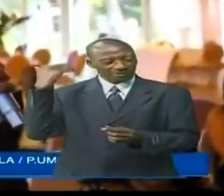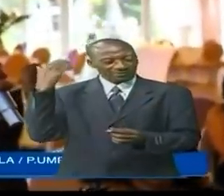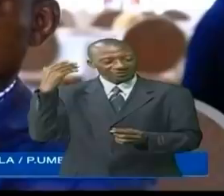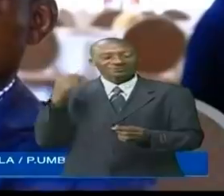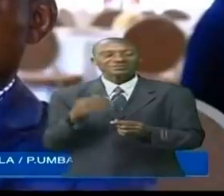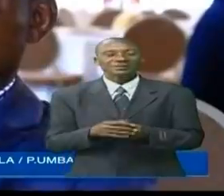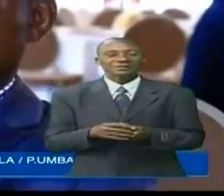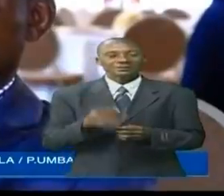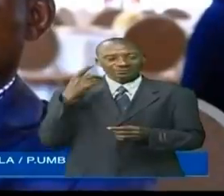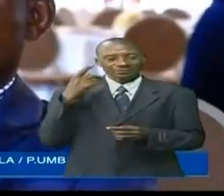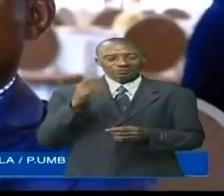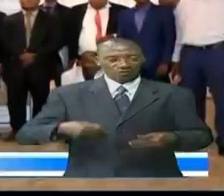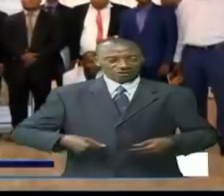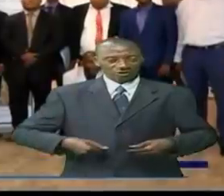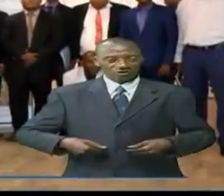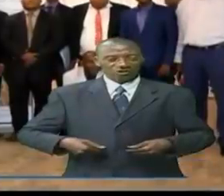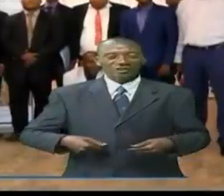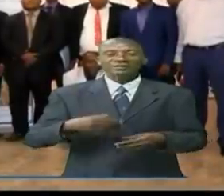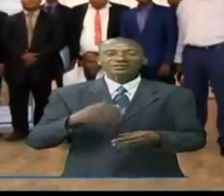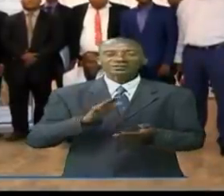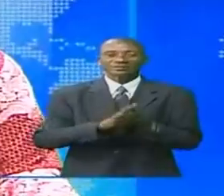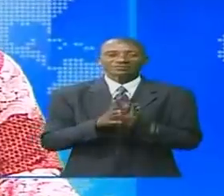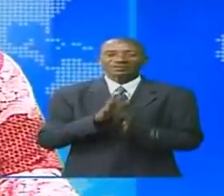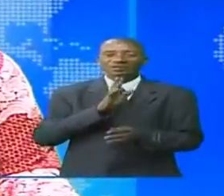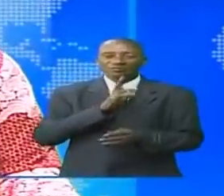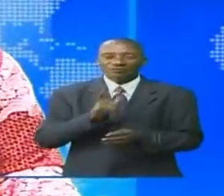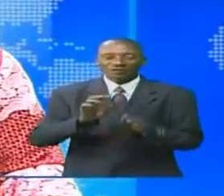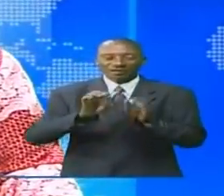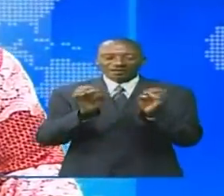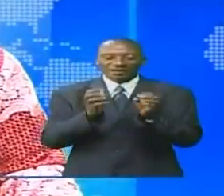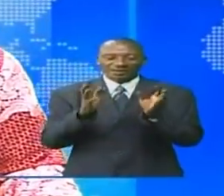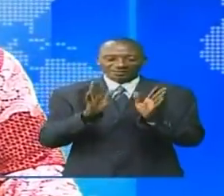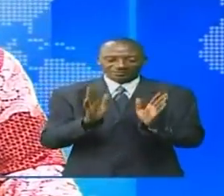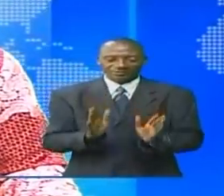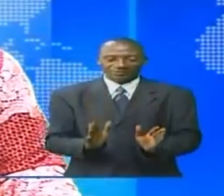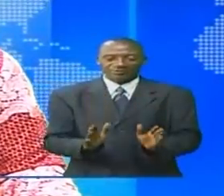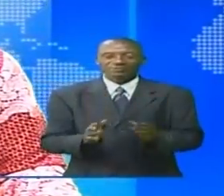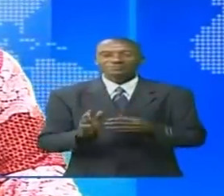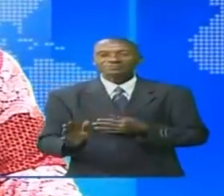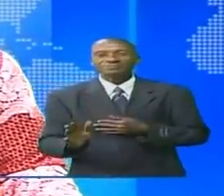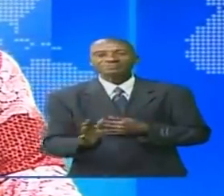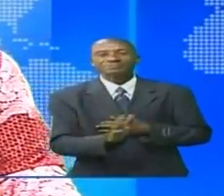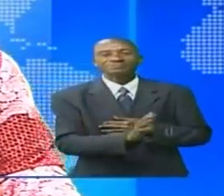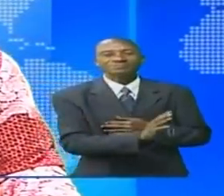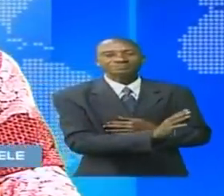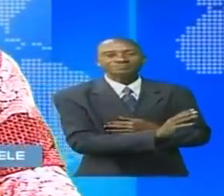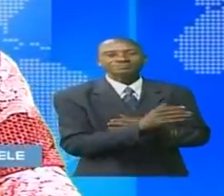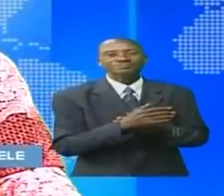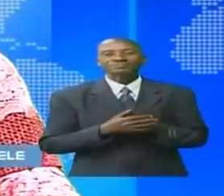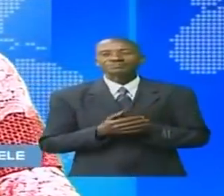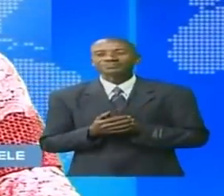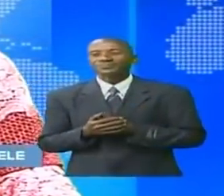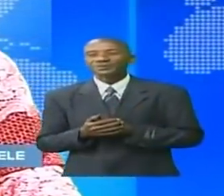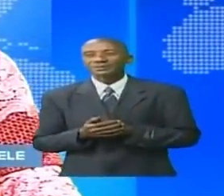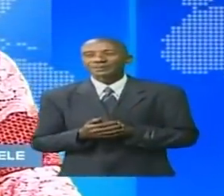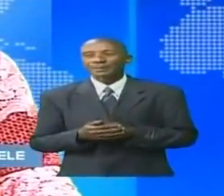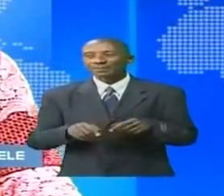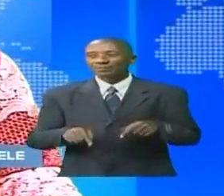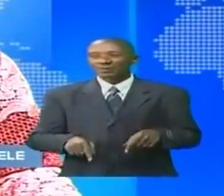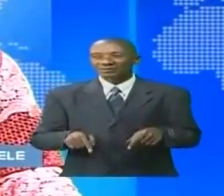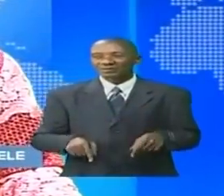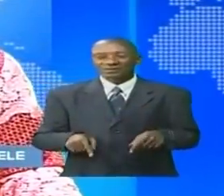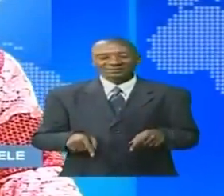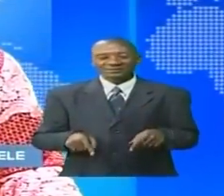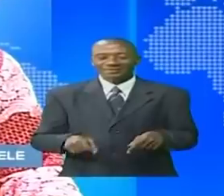de ces jeunes des vrais entrepreneurs. Voilà, chers téléspectateurs, nous sommes obligés d'interrompre